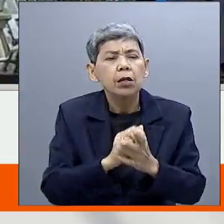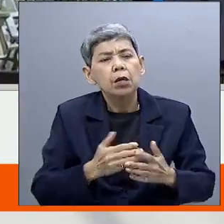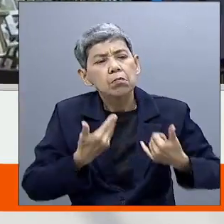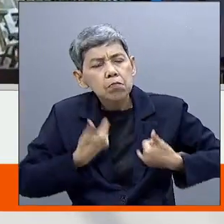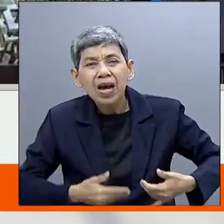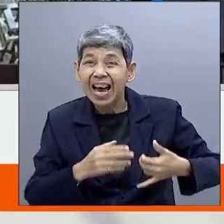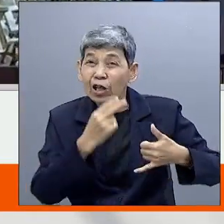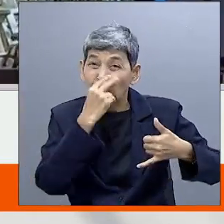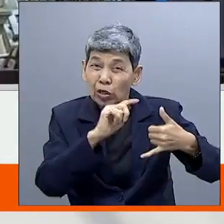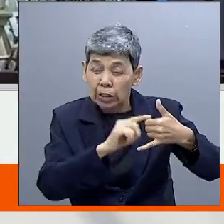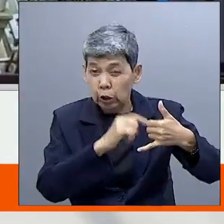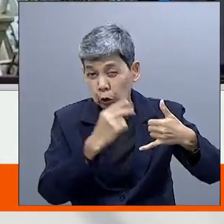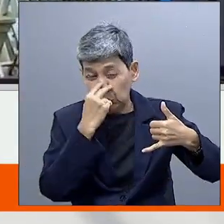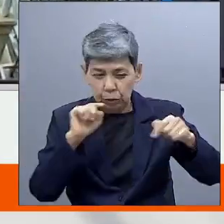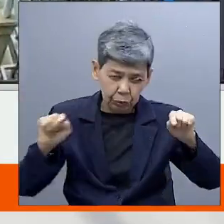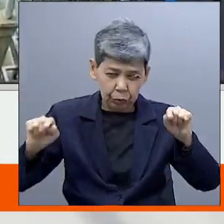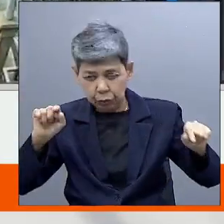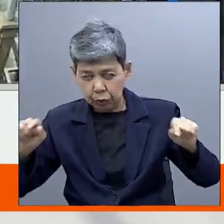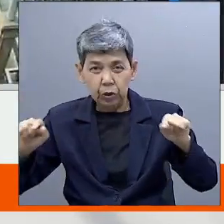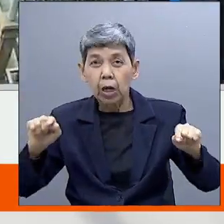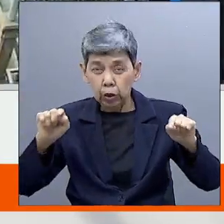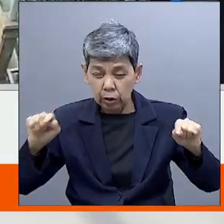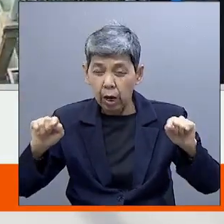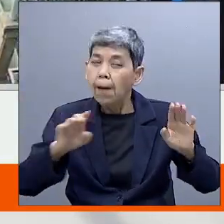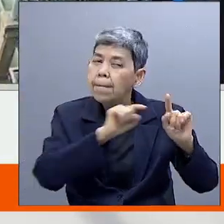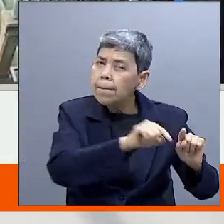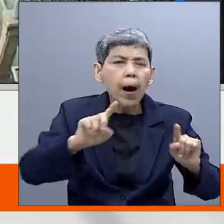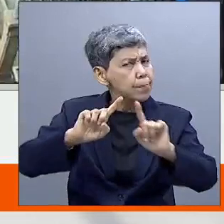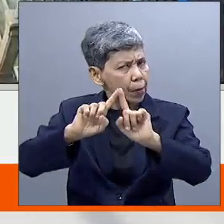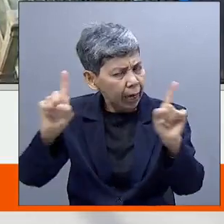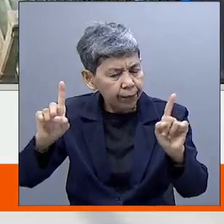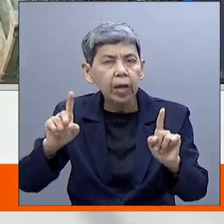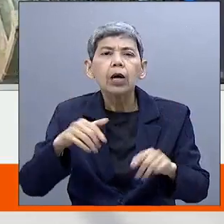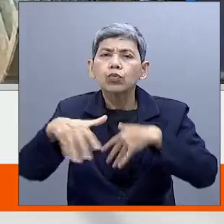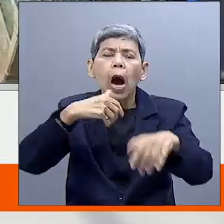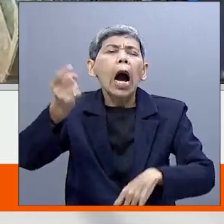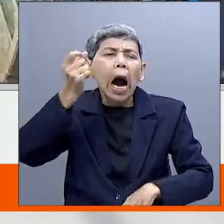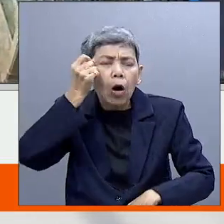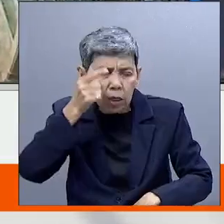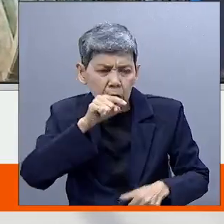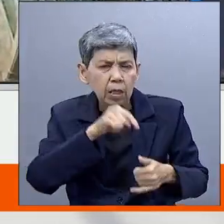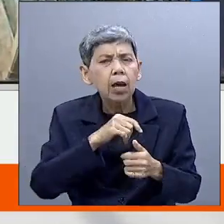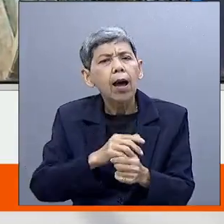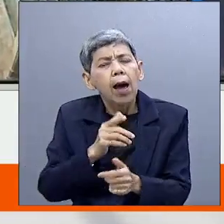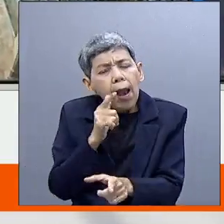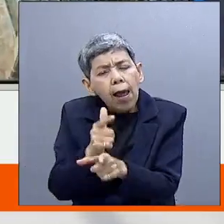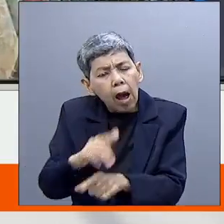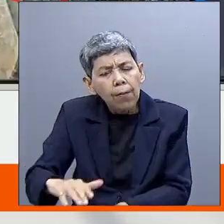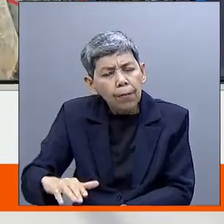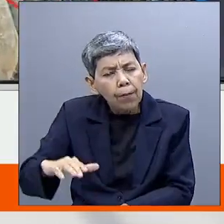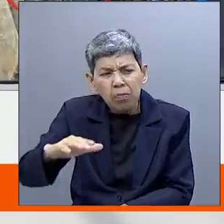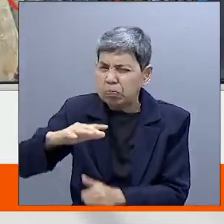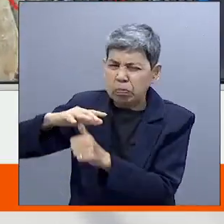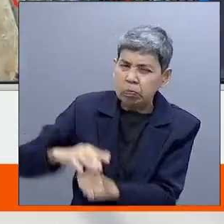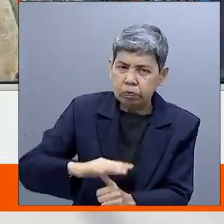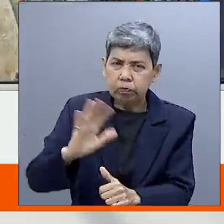พซึ่งอันนี้ต้องอธิบายที่สำคัญก็คือให้ความเข้าใจกับสังคมว่าการเลี้ยงดูเด็กไม่ให้ได้รับความรุนแรง